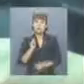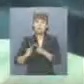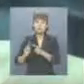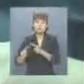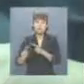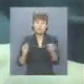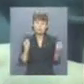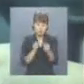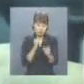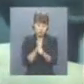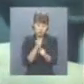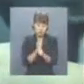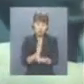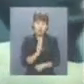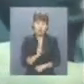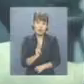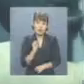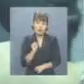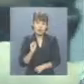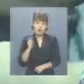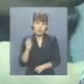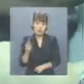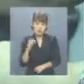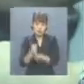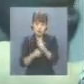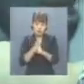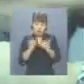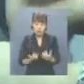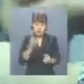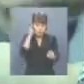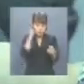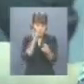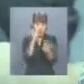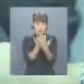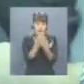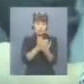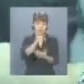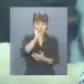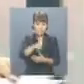ำเนินงานของกสทในปีนี้ตั้งเป้ากำไรไม่ต่ำกว่า 8,000 ล้านบาทค่ะ